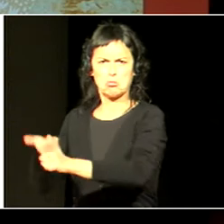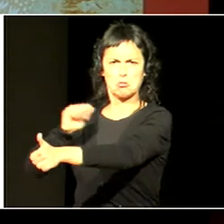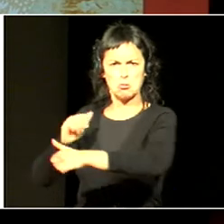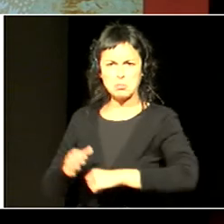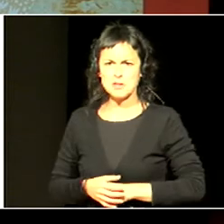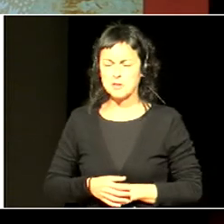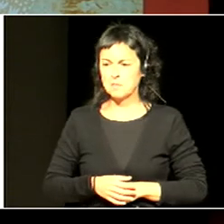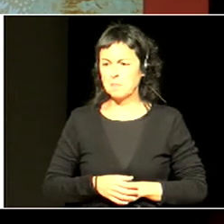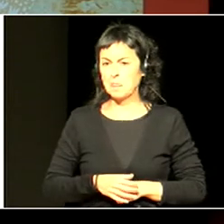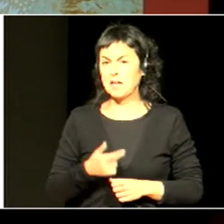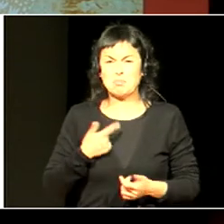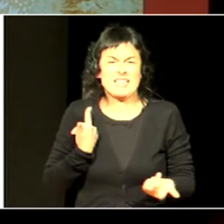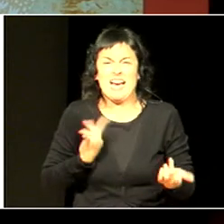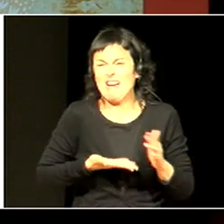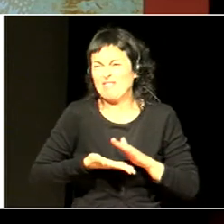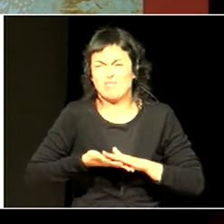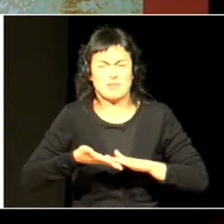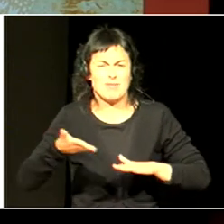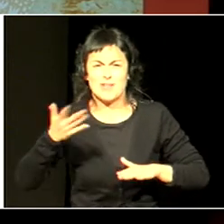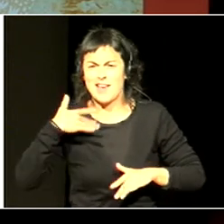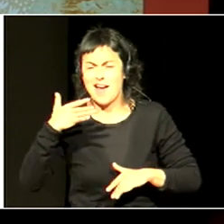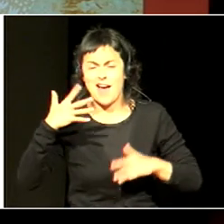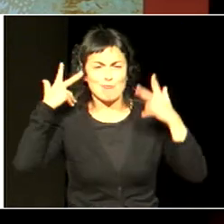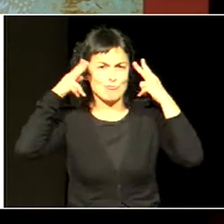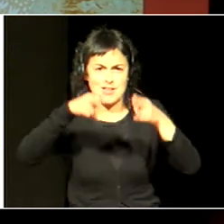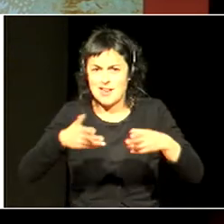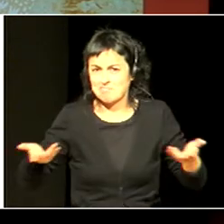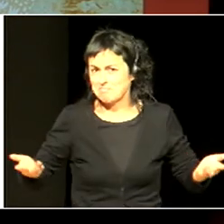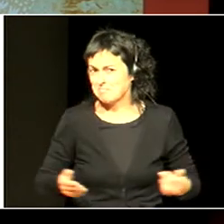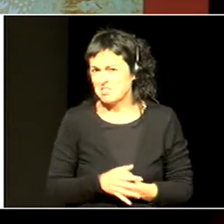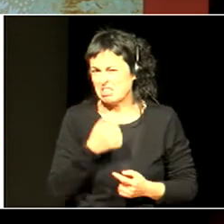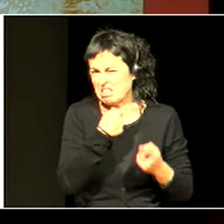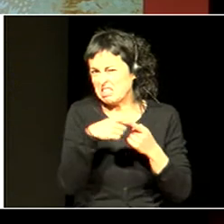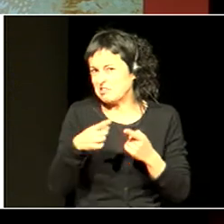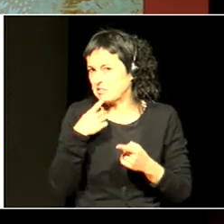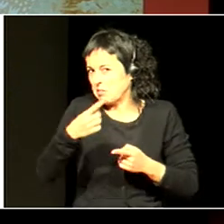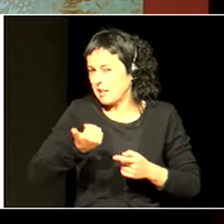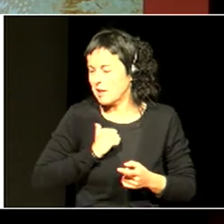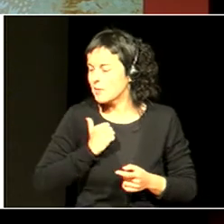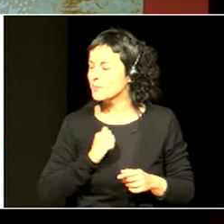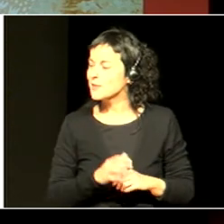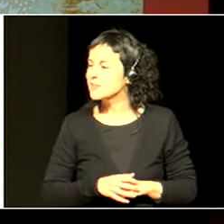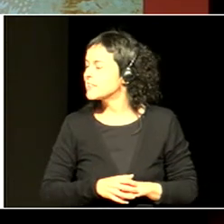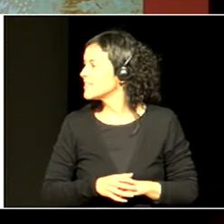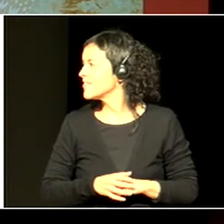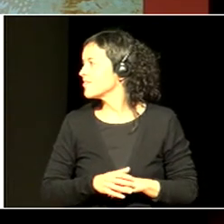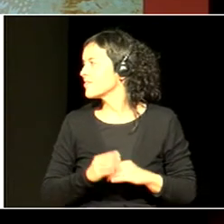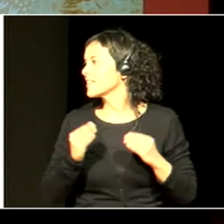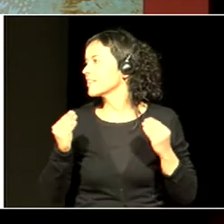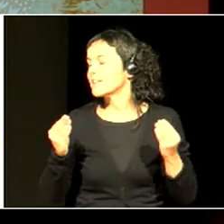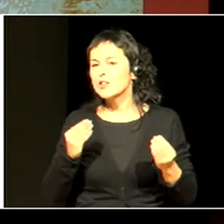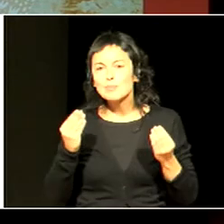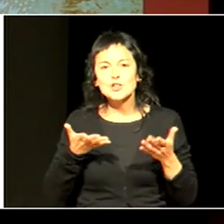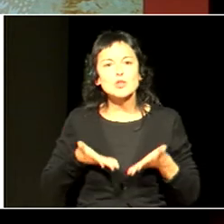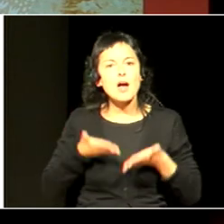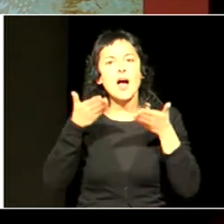gitxik elditzen da jubilateko bebai, eta orduan esan aldo da zer olako gauzak, eta nik uste dut asko meseda undiz egingo leukela ikastetxeetan